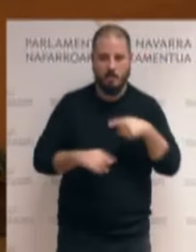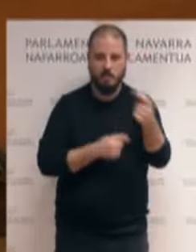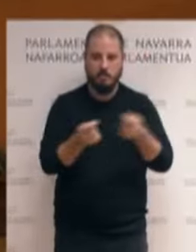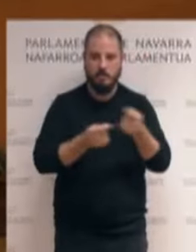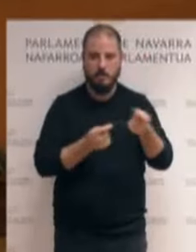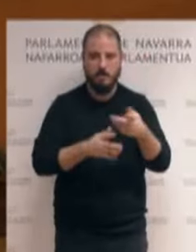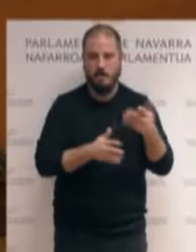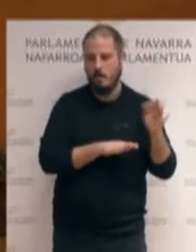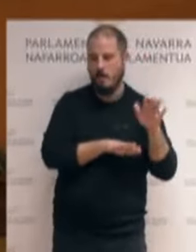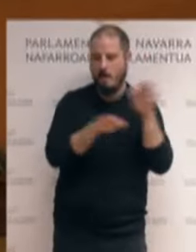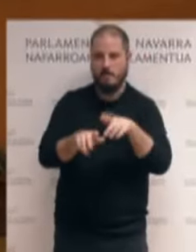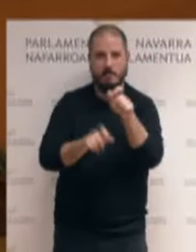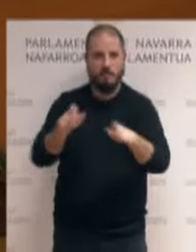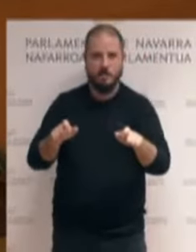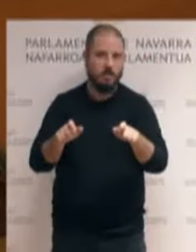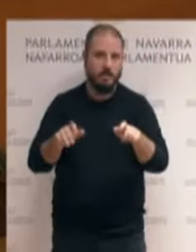mesedetarako.